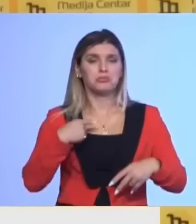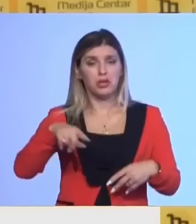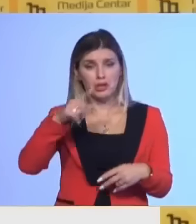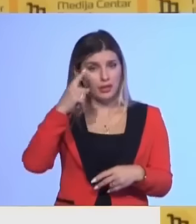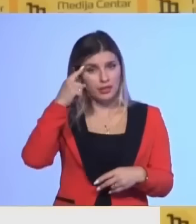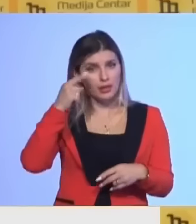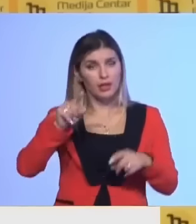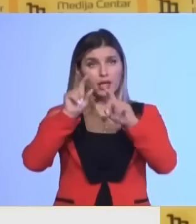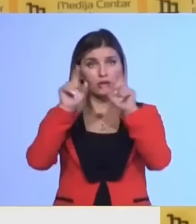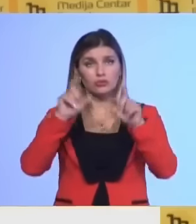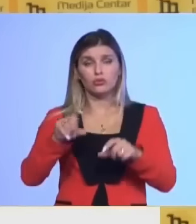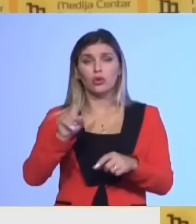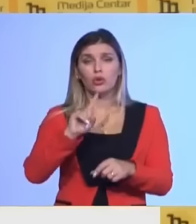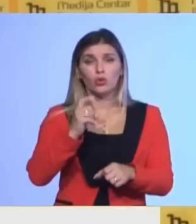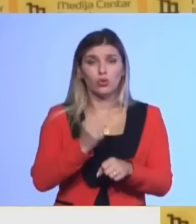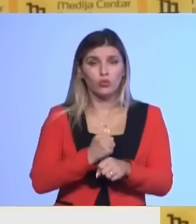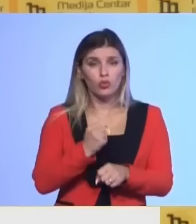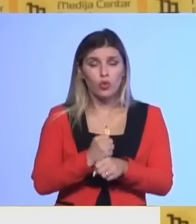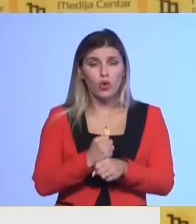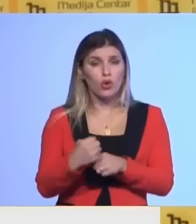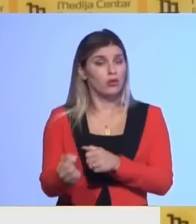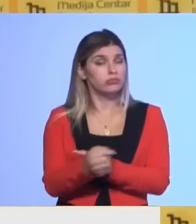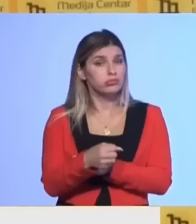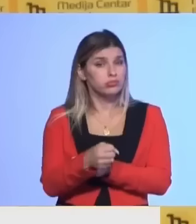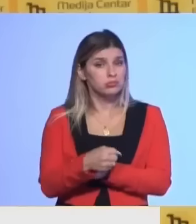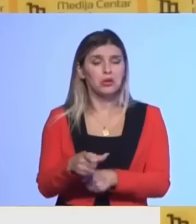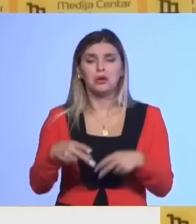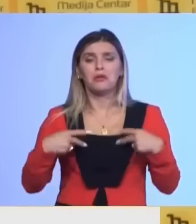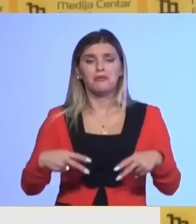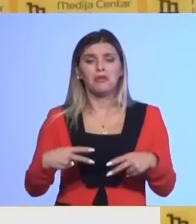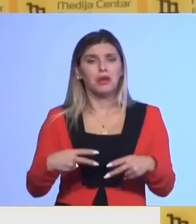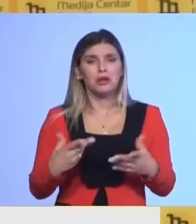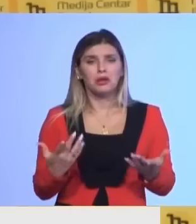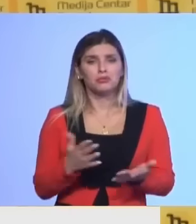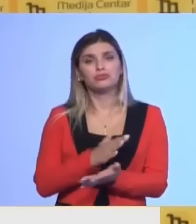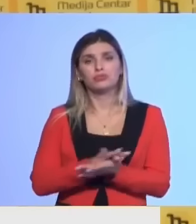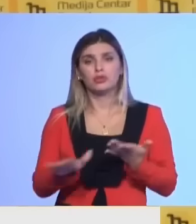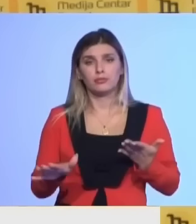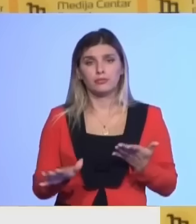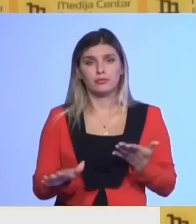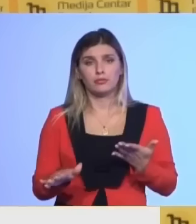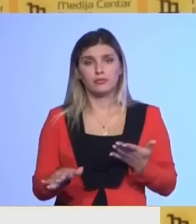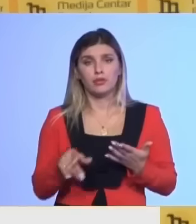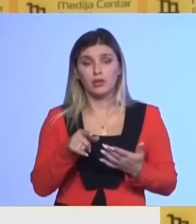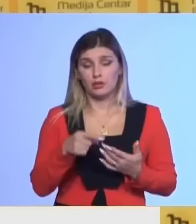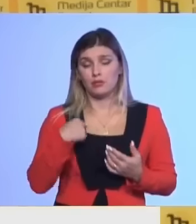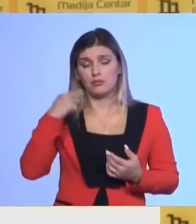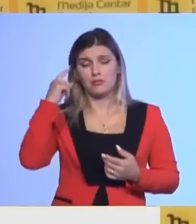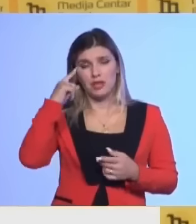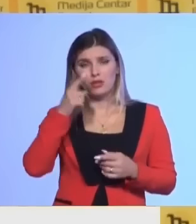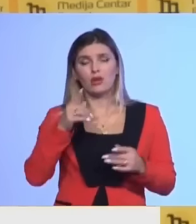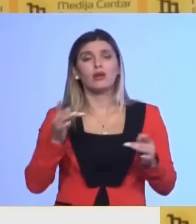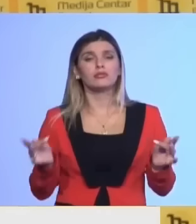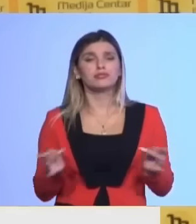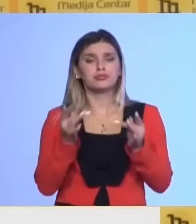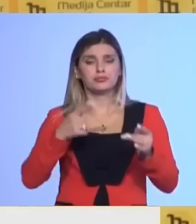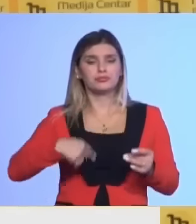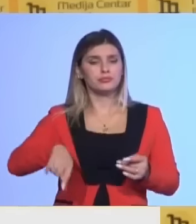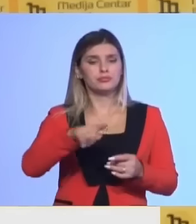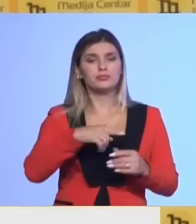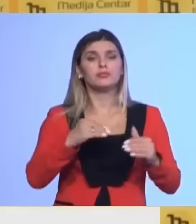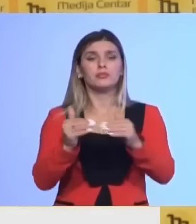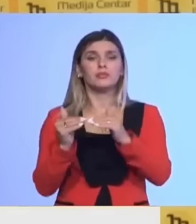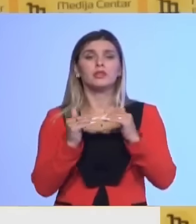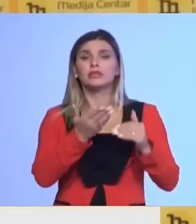ku institucionet nuk po bëjnë punën e tyre, frika nuk do t'ju mbrojë. Mendoj se mos përputhje është detyre të gjithë neve që